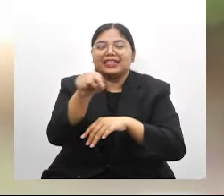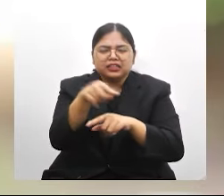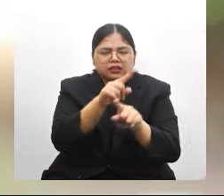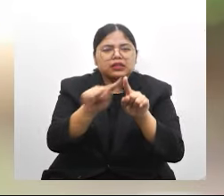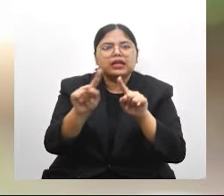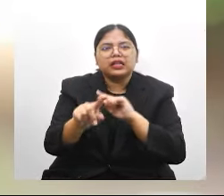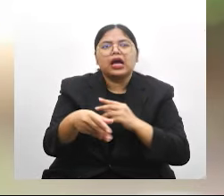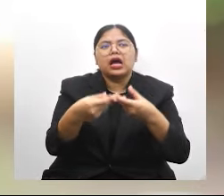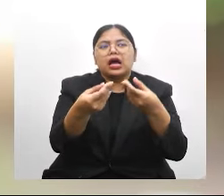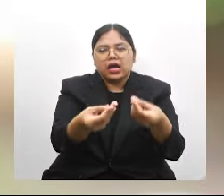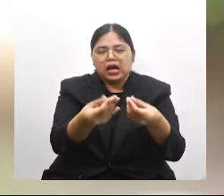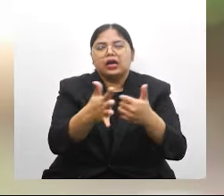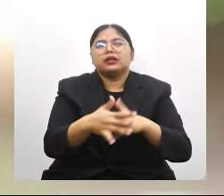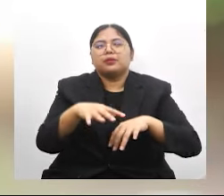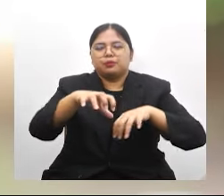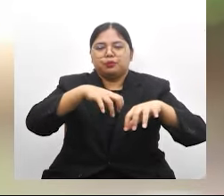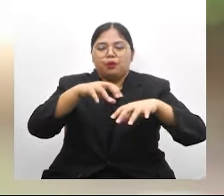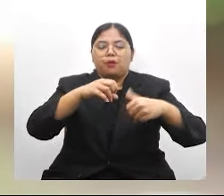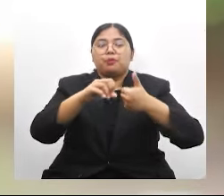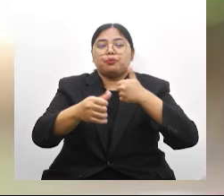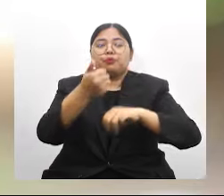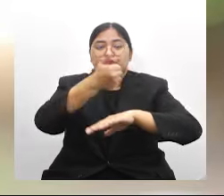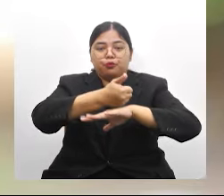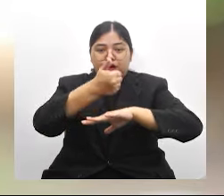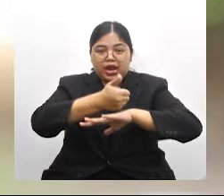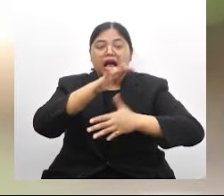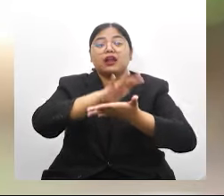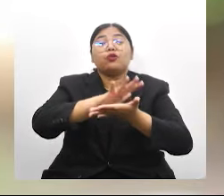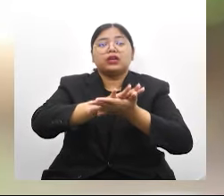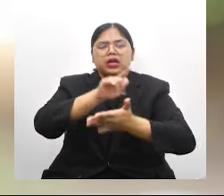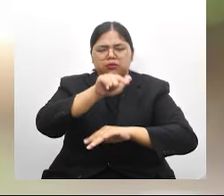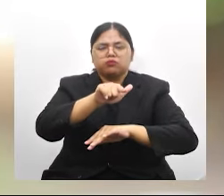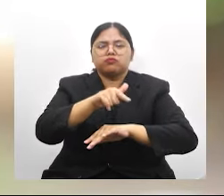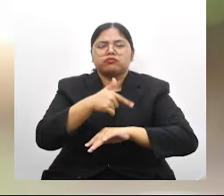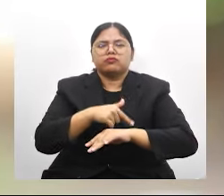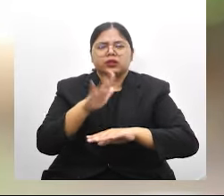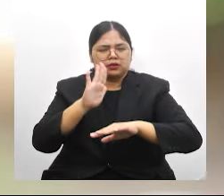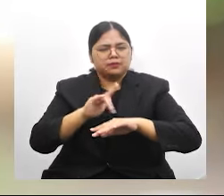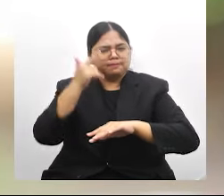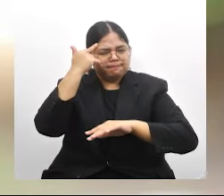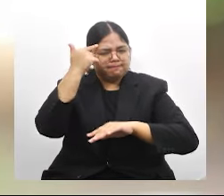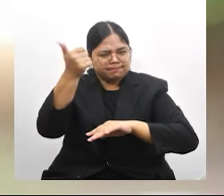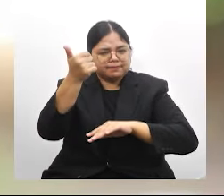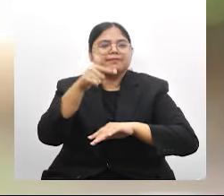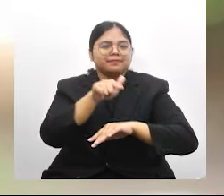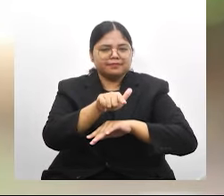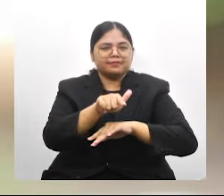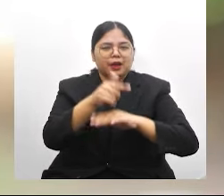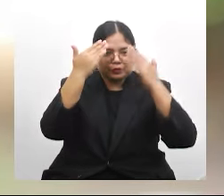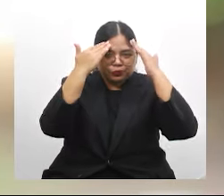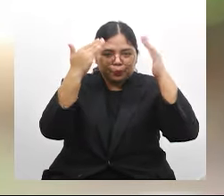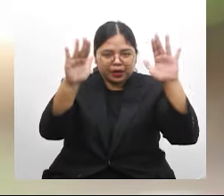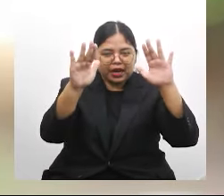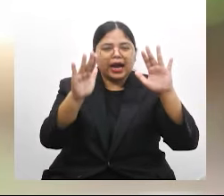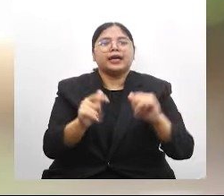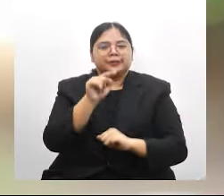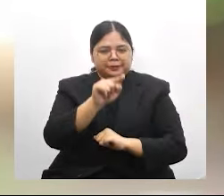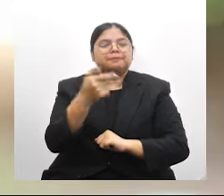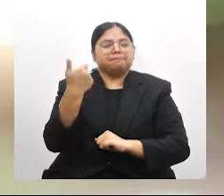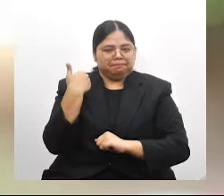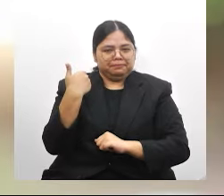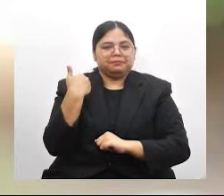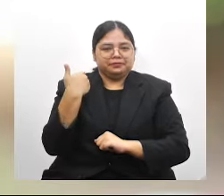ผู้บริหารโรงเรียนโดยท่านผอกัญจนาสงชาติเนี่ยซึ่งท่านก็มีความสามารถและก็ท่านก็มีประสบการณ์กับการเอ่อ